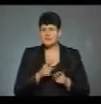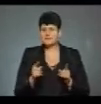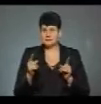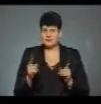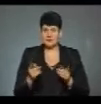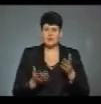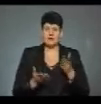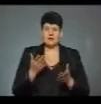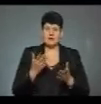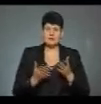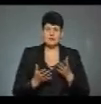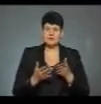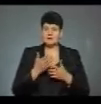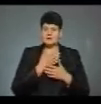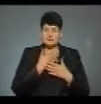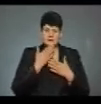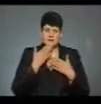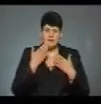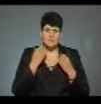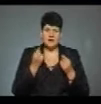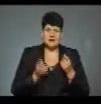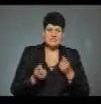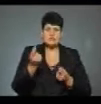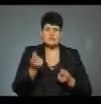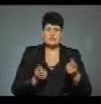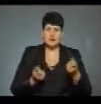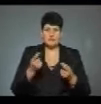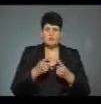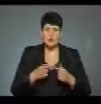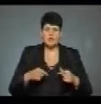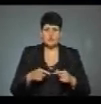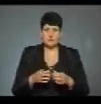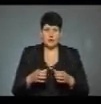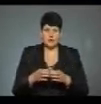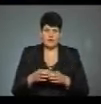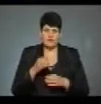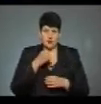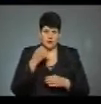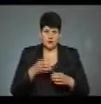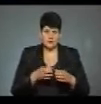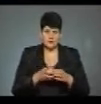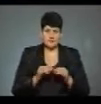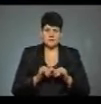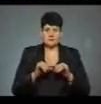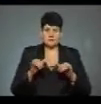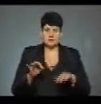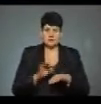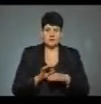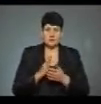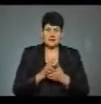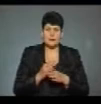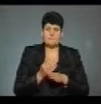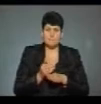Проте відсутні на сьогодні спалахи в організованих дитячих колективах і дорослих колективах. Зростання захворюваності йде